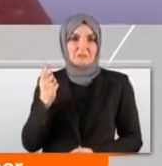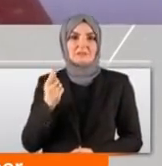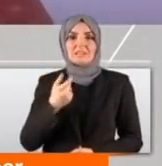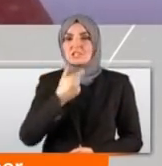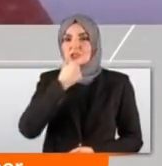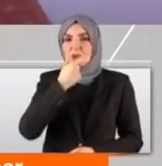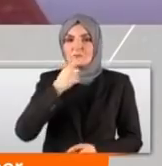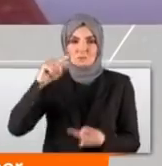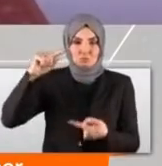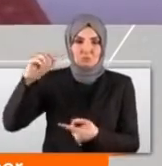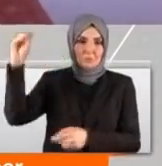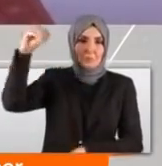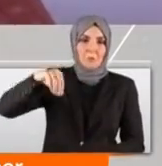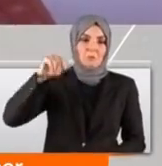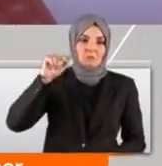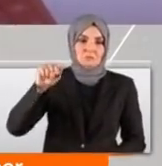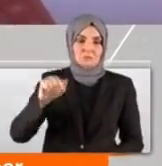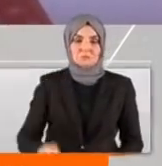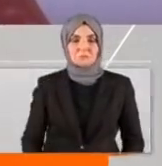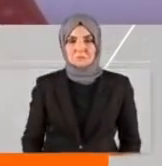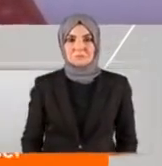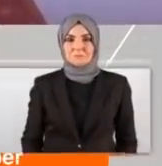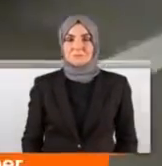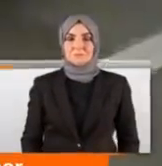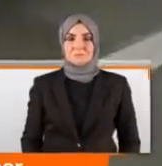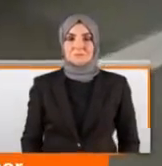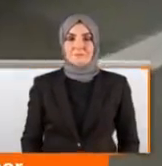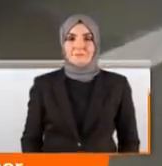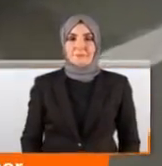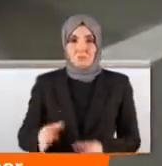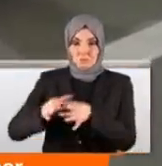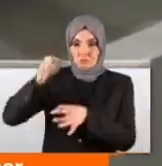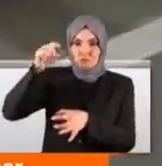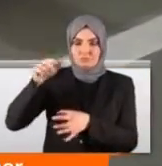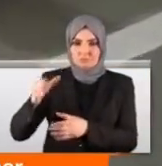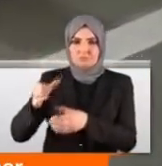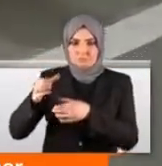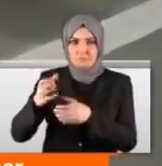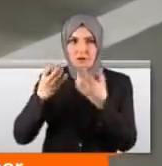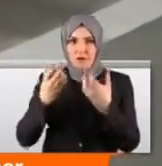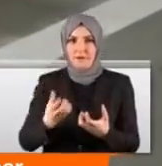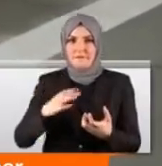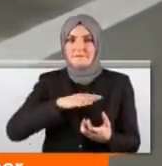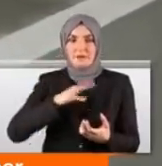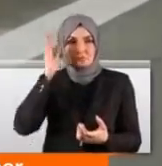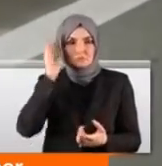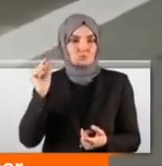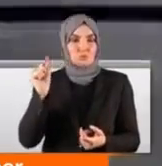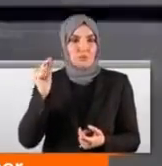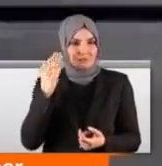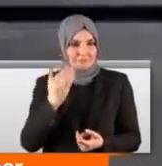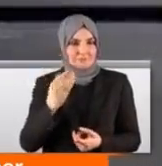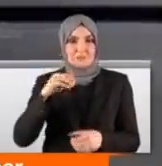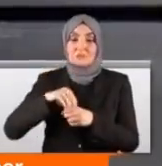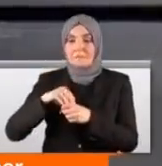atacaktı bıraktık birazdan zaten bayağı karar olduğu için kutunun ağırlığından şüphelenen zengin içine baktığında paraları